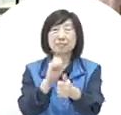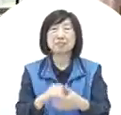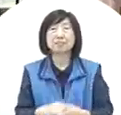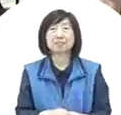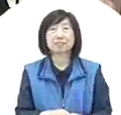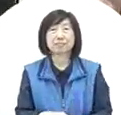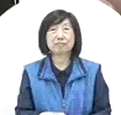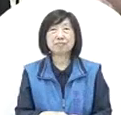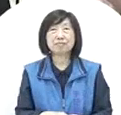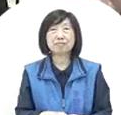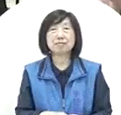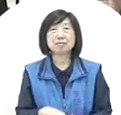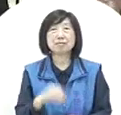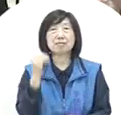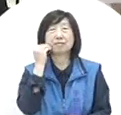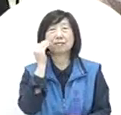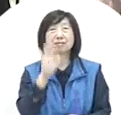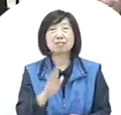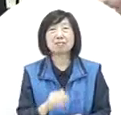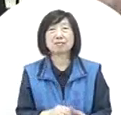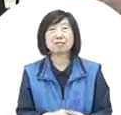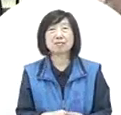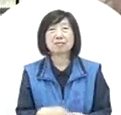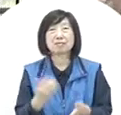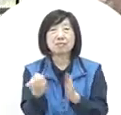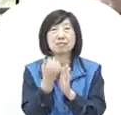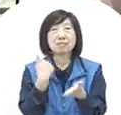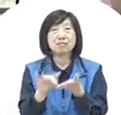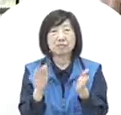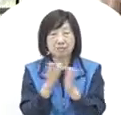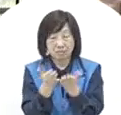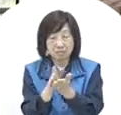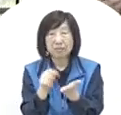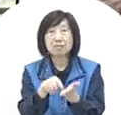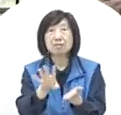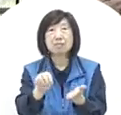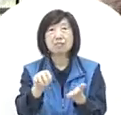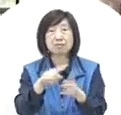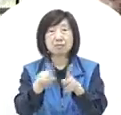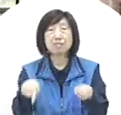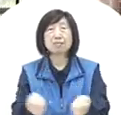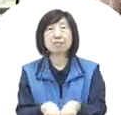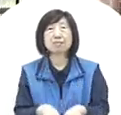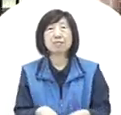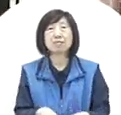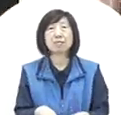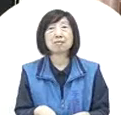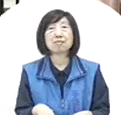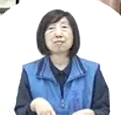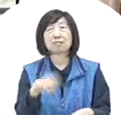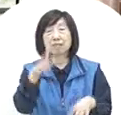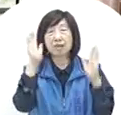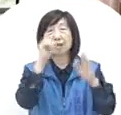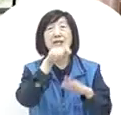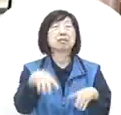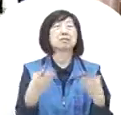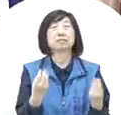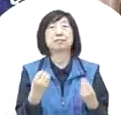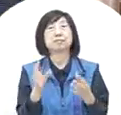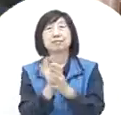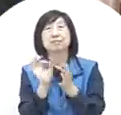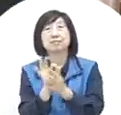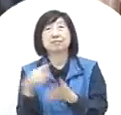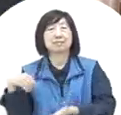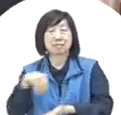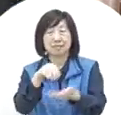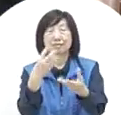我们的手上有这个预算书吗，市长？ 我手上没有。 我们手上刚好没有，来咨询不用带预算书